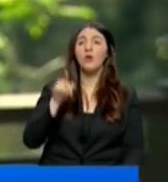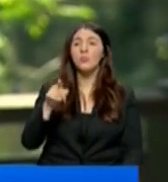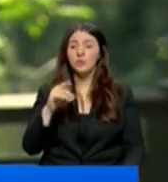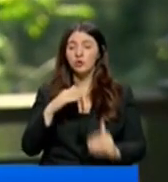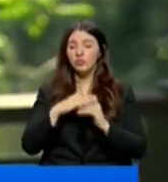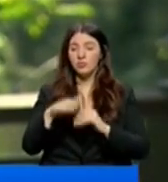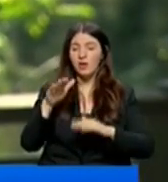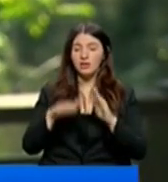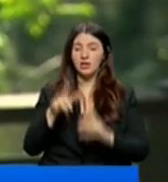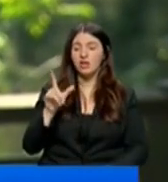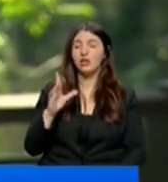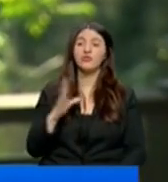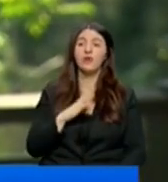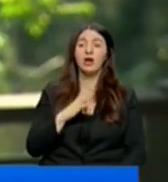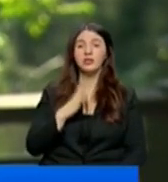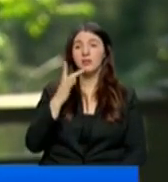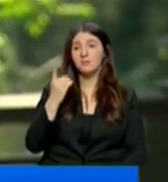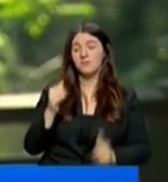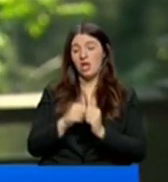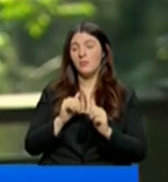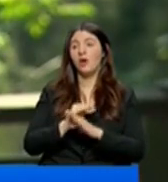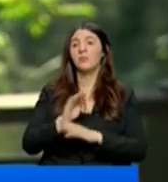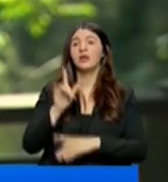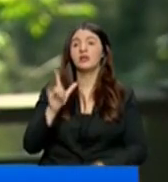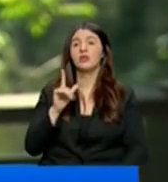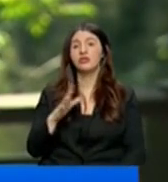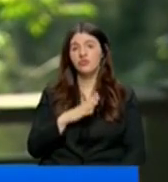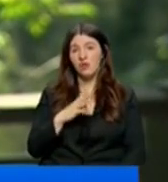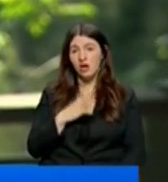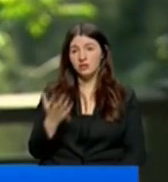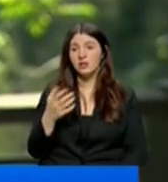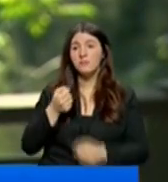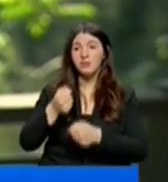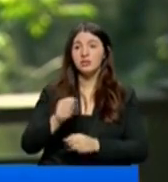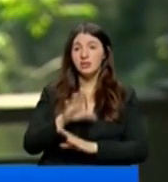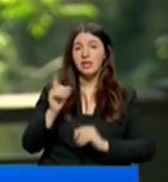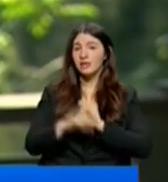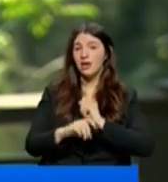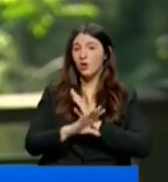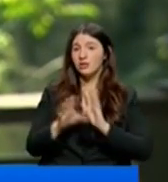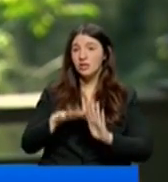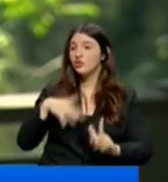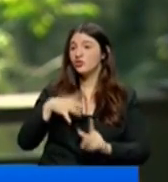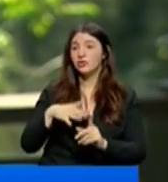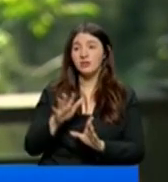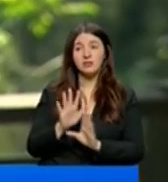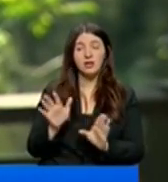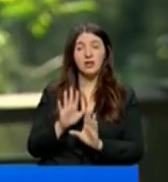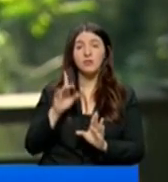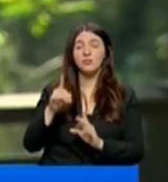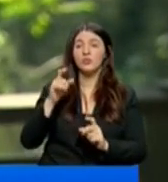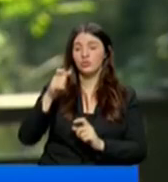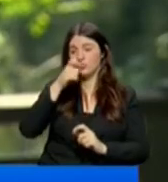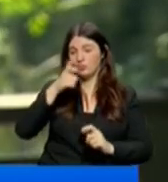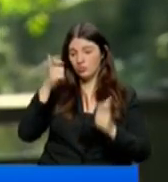toplumun adalete ihtiyacı vardı. Birlikte yaşamaya ihtiyacı vardı. Baskıya değil, teröre değil, şiddete değil. Ya bu